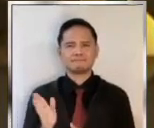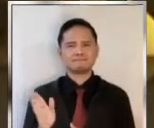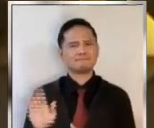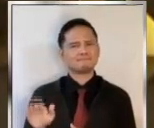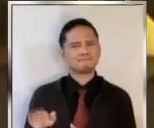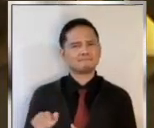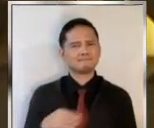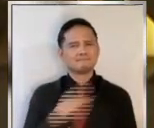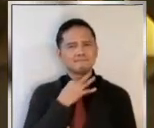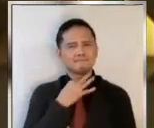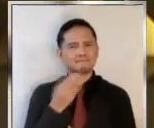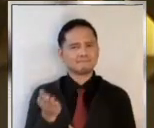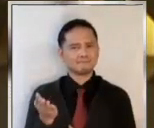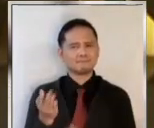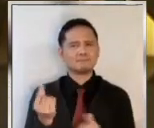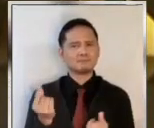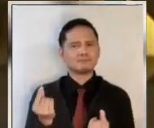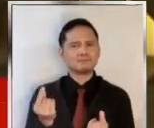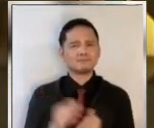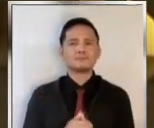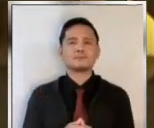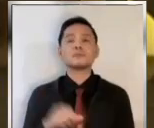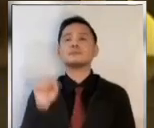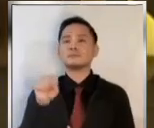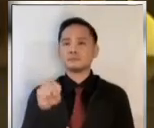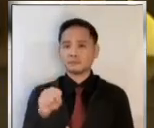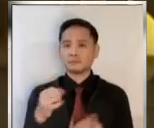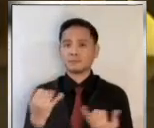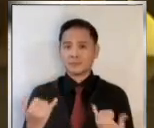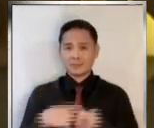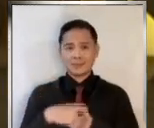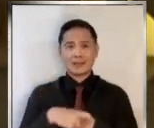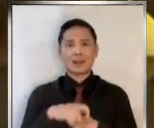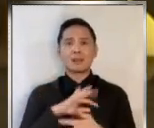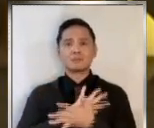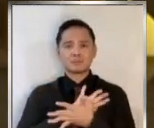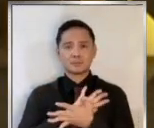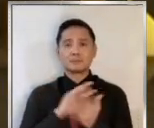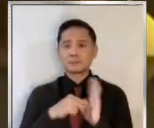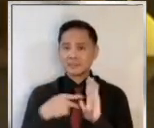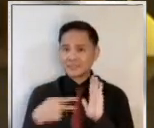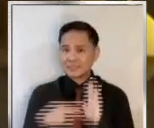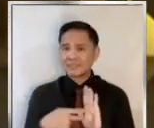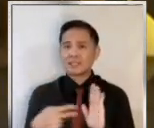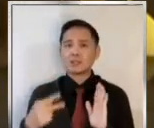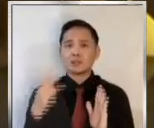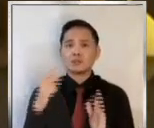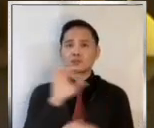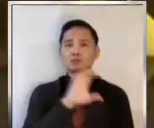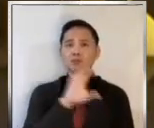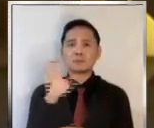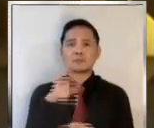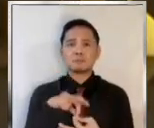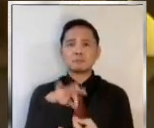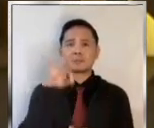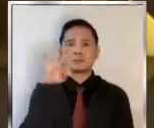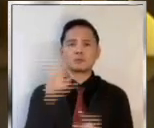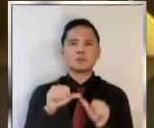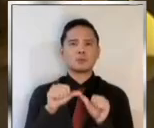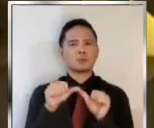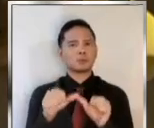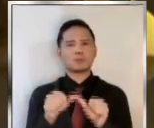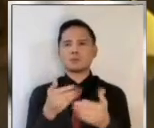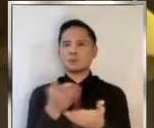Mike, padapain man tayo ng pandemya, hindi pa rin ito matatanggal ang ika ngay Christmas spirit sa ating mga Pinoy. At pinatunayan yan